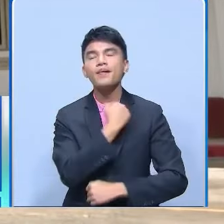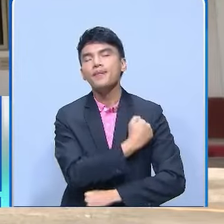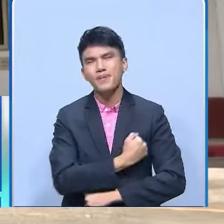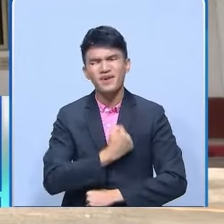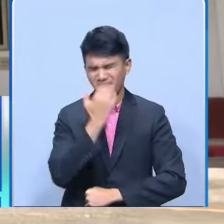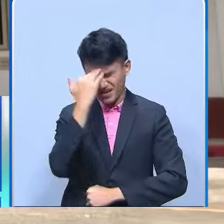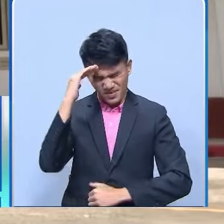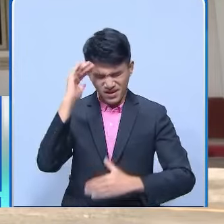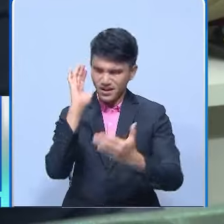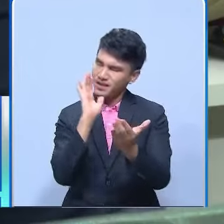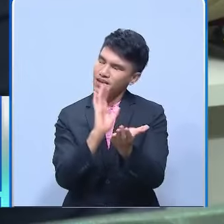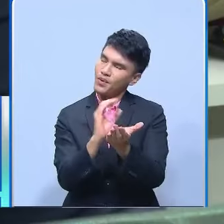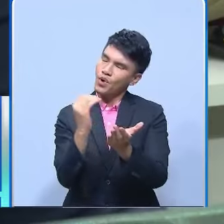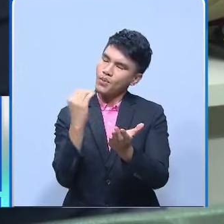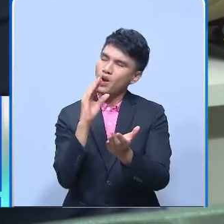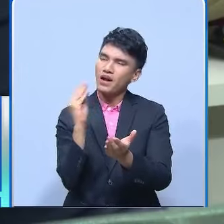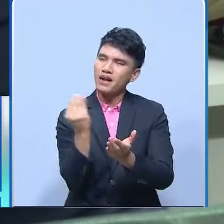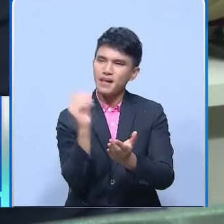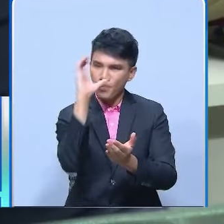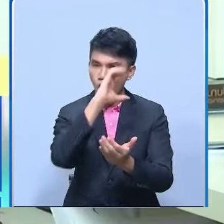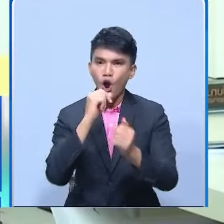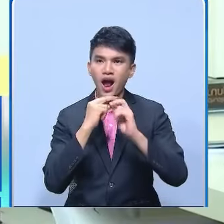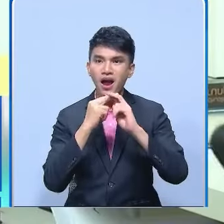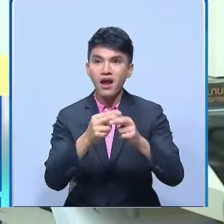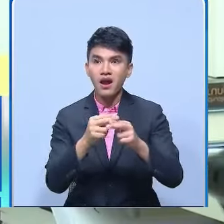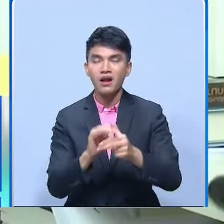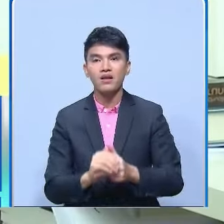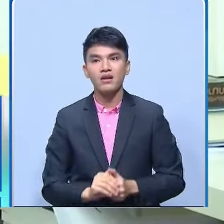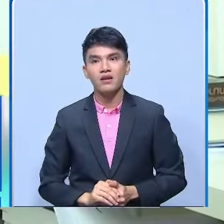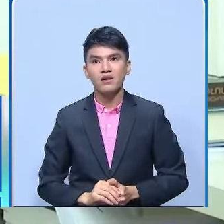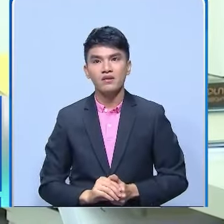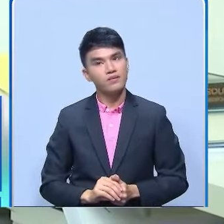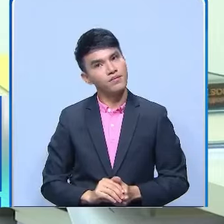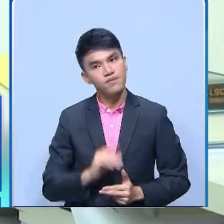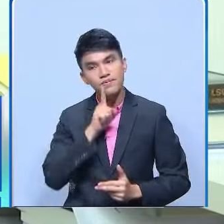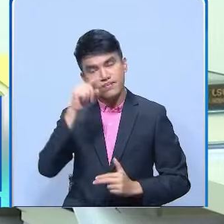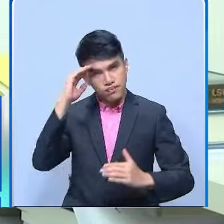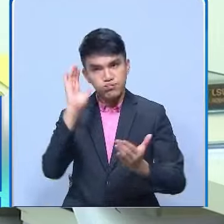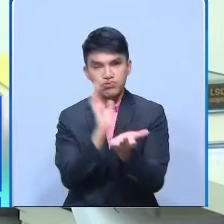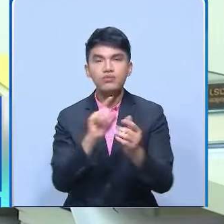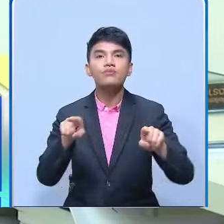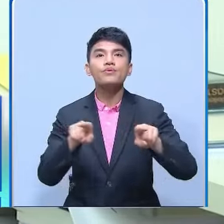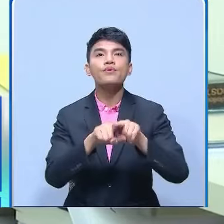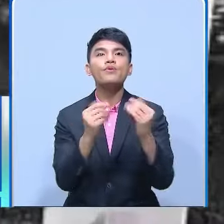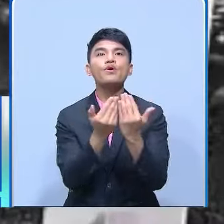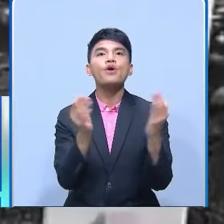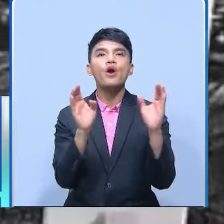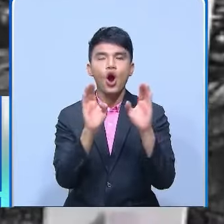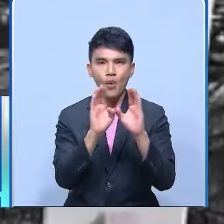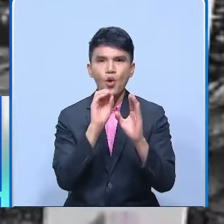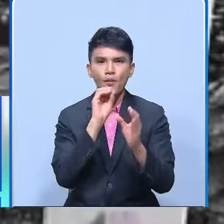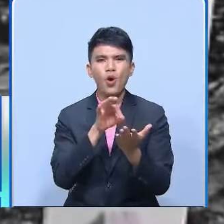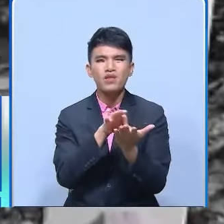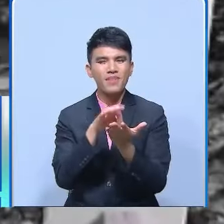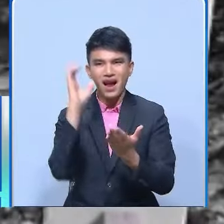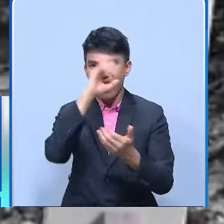ตำรวจโยนพิกัดมาแล้วบอกถ้ารีบก็ไปหากันก่อนเองเลยมั้งถูกมั้ยอืก็ต้องถามตำรวจว่าเนี่ยครอบครัวเขาบอกท่านส่งพิกัดไปให้เขา